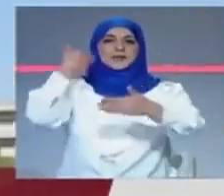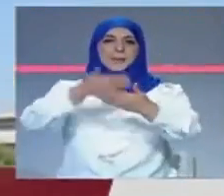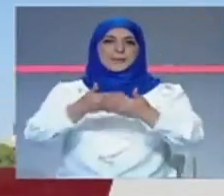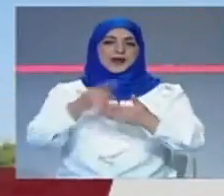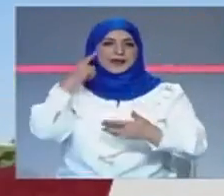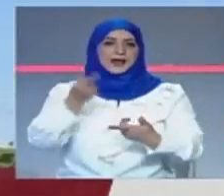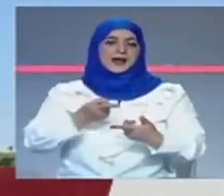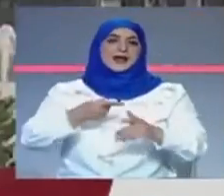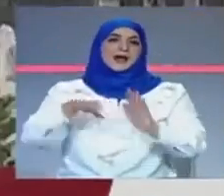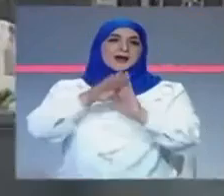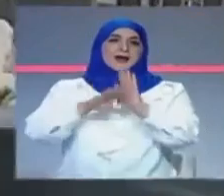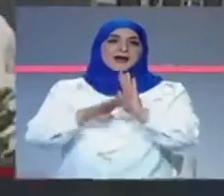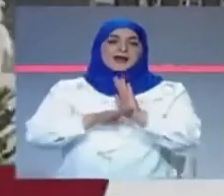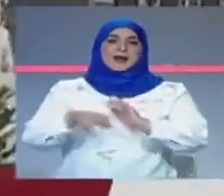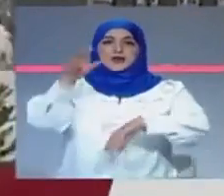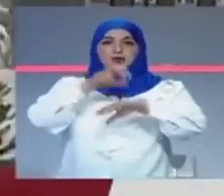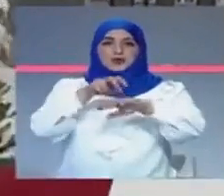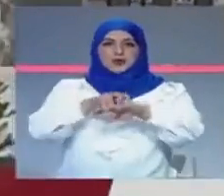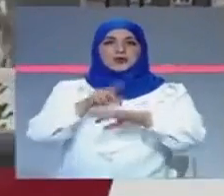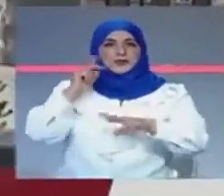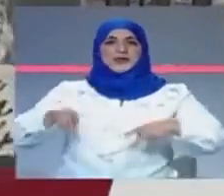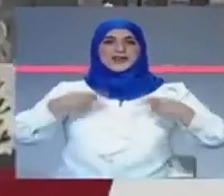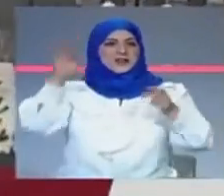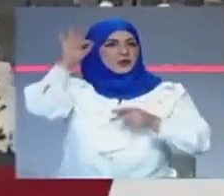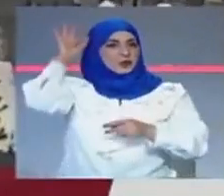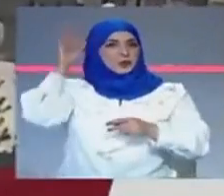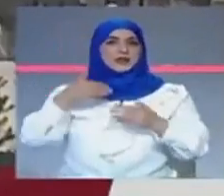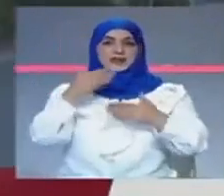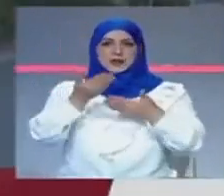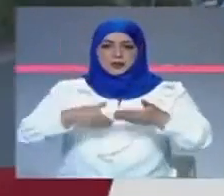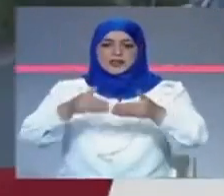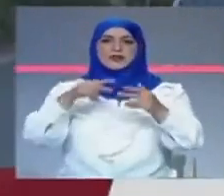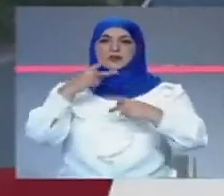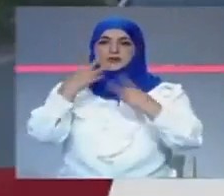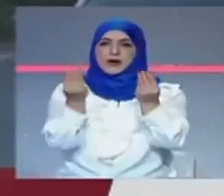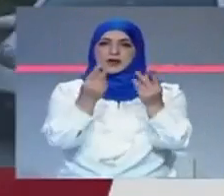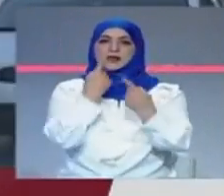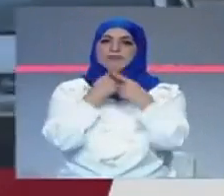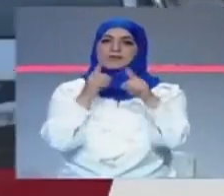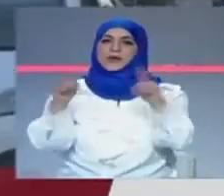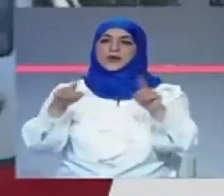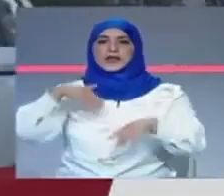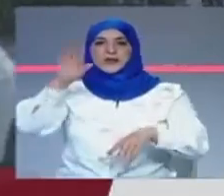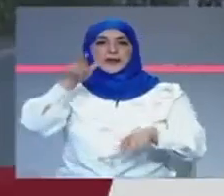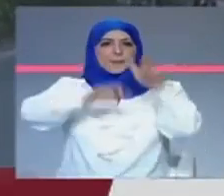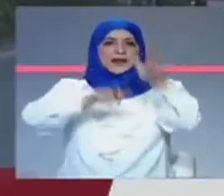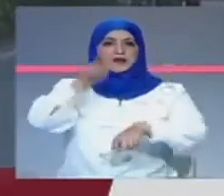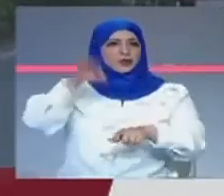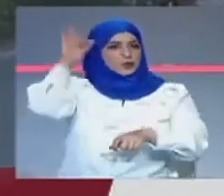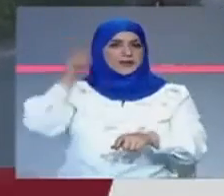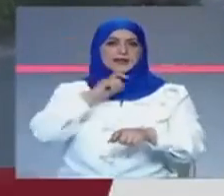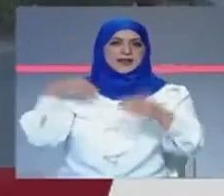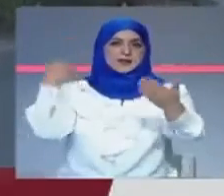الجمهوري عاشت فيها الدوله الوطنيه مراحل كثيره ومختلفه لكن التونسي مازال الى اليوم